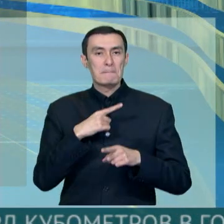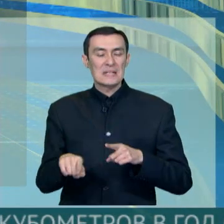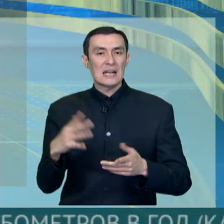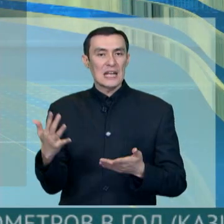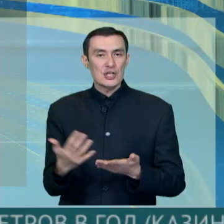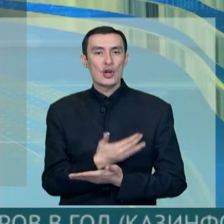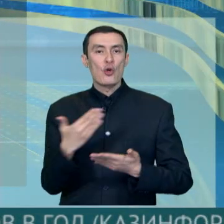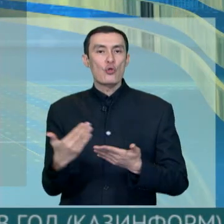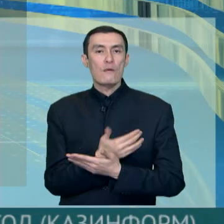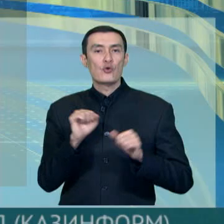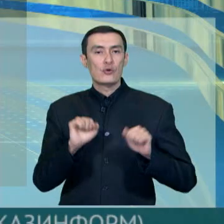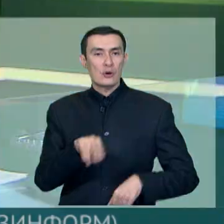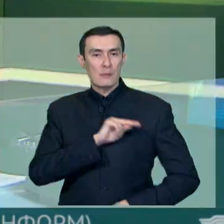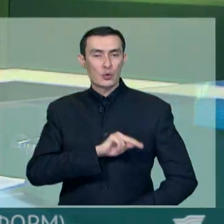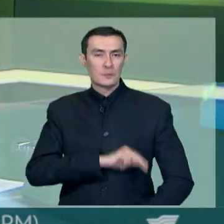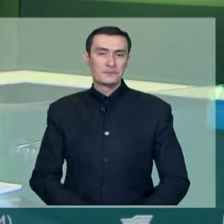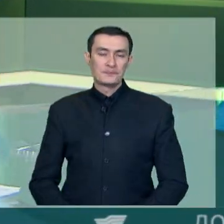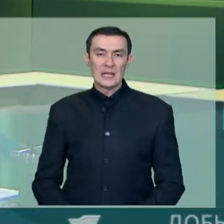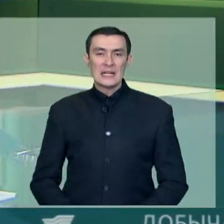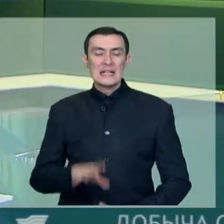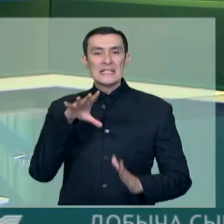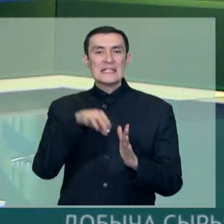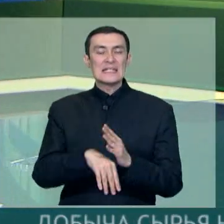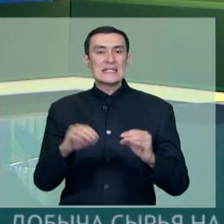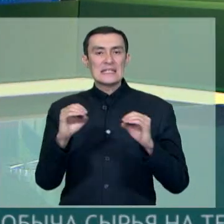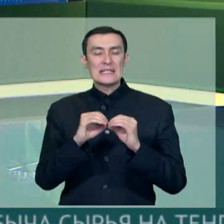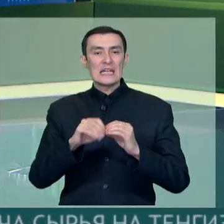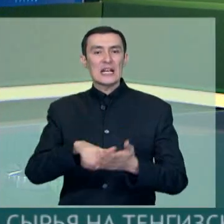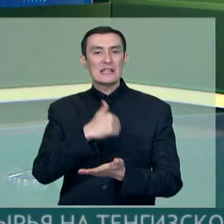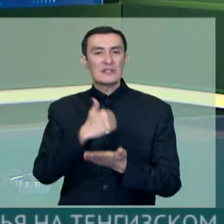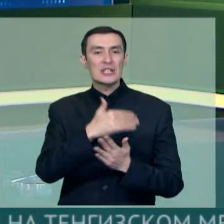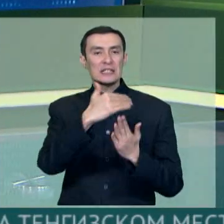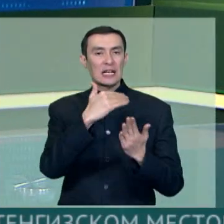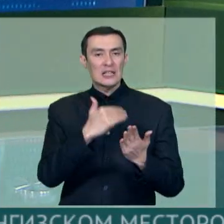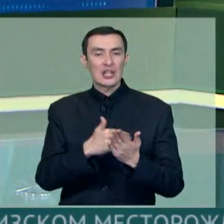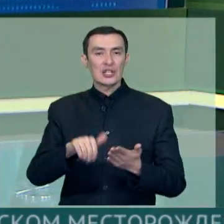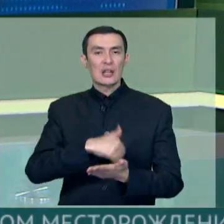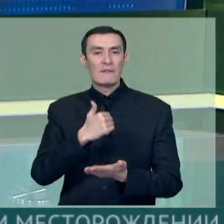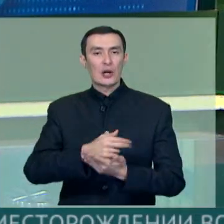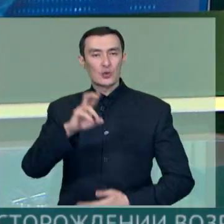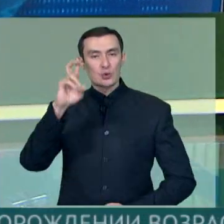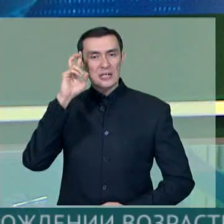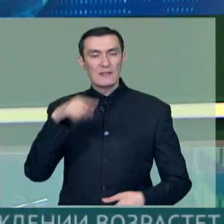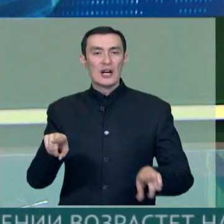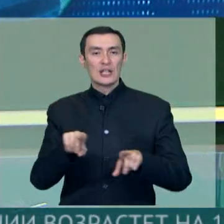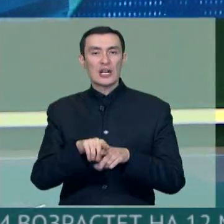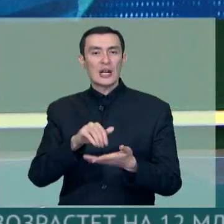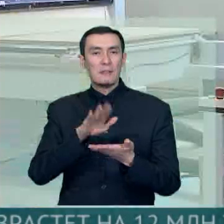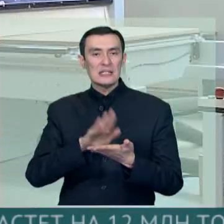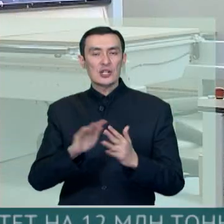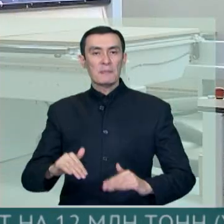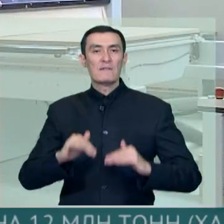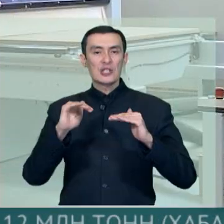найти новую работу. Среди 10 основных задач в послании глава государства также обозначил